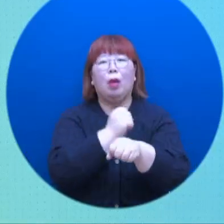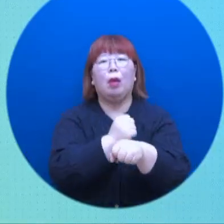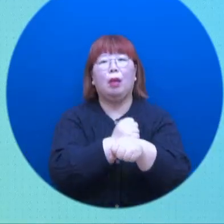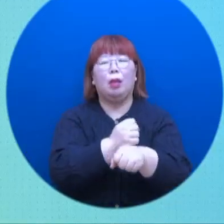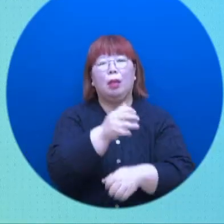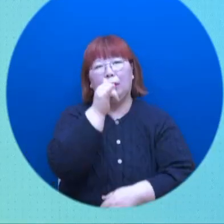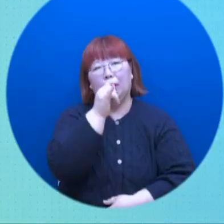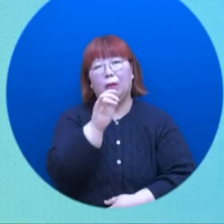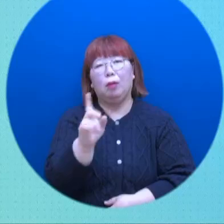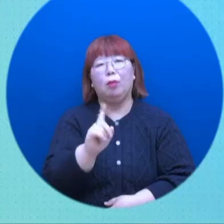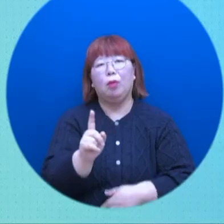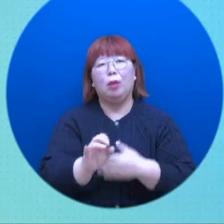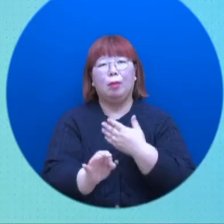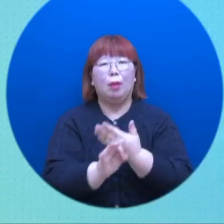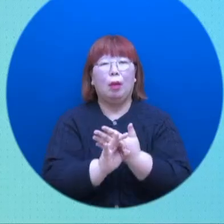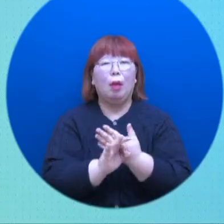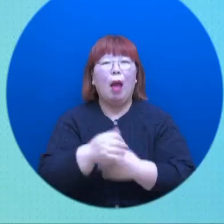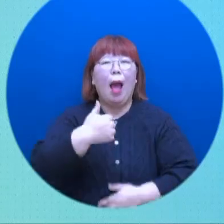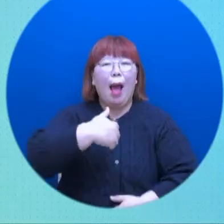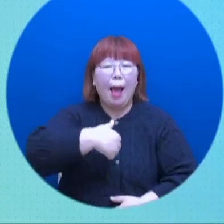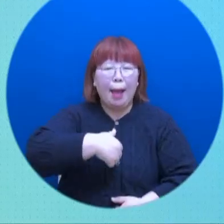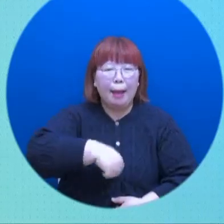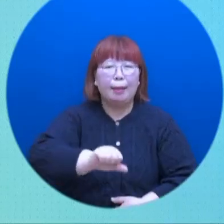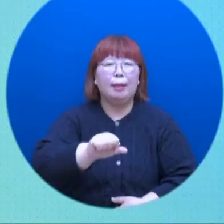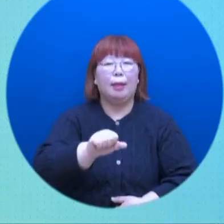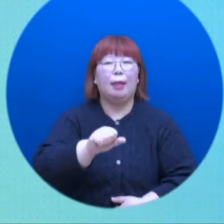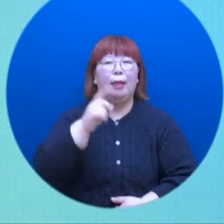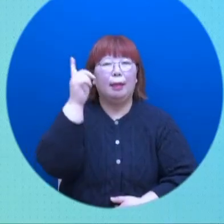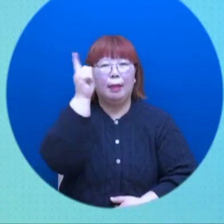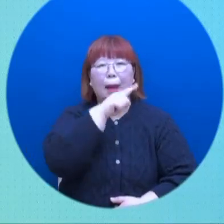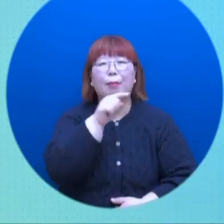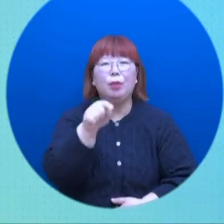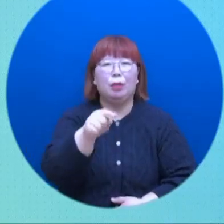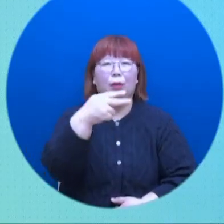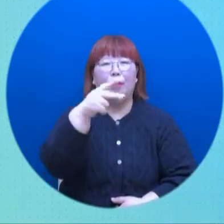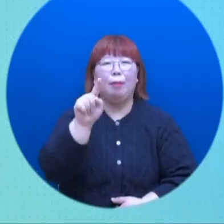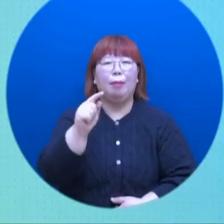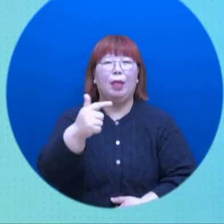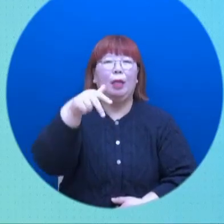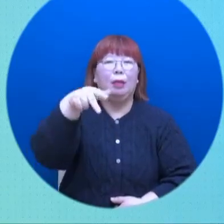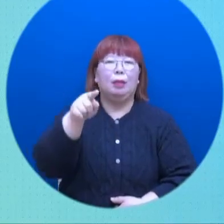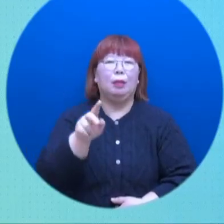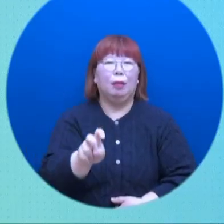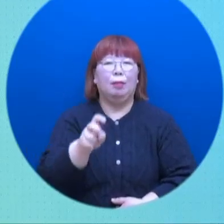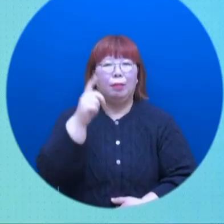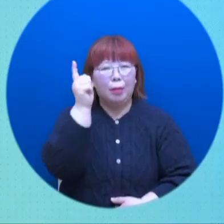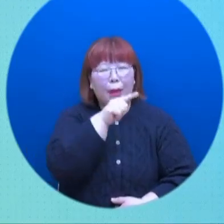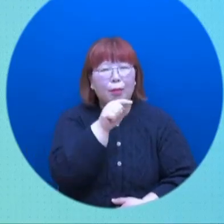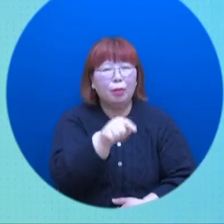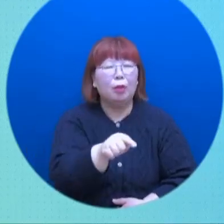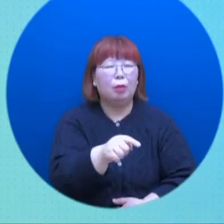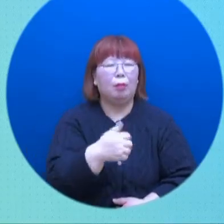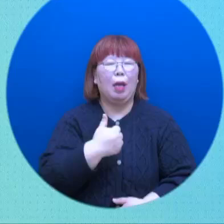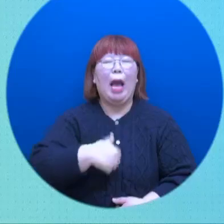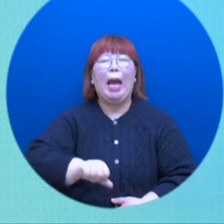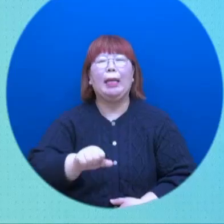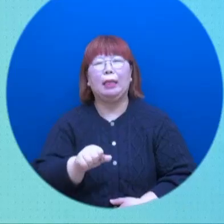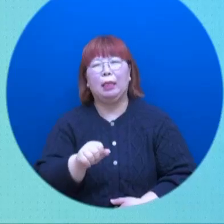아세요? 아들의 단점을 찾아내는 거예요. 아들이 잘못했던